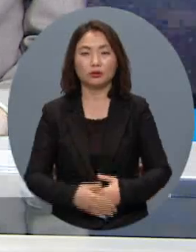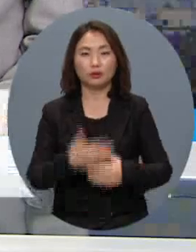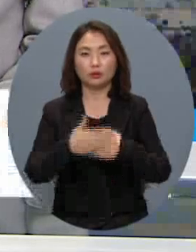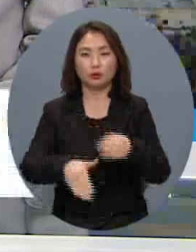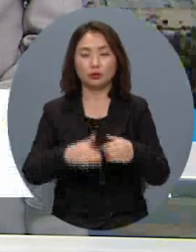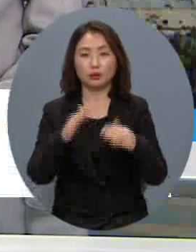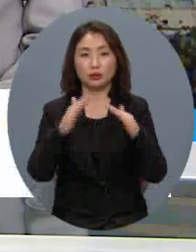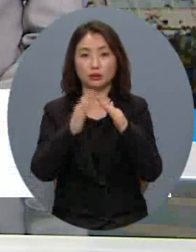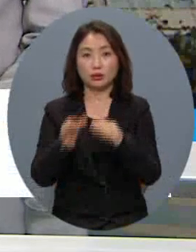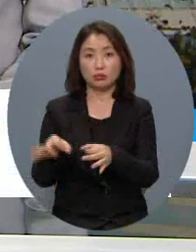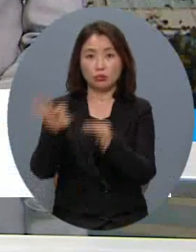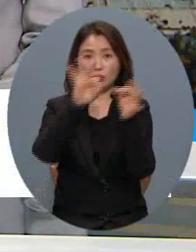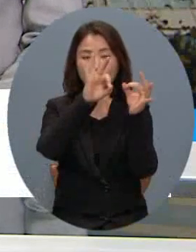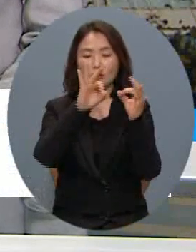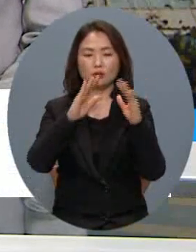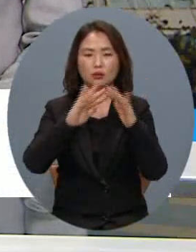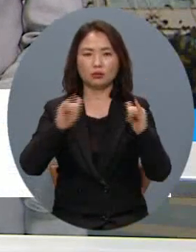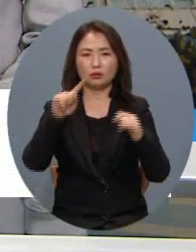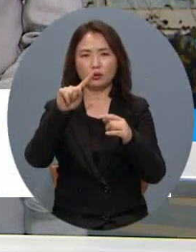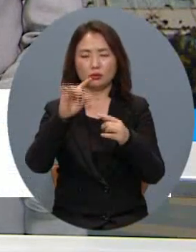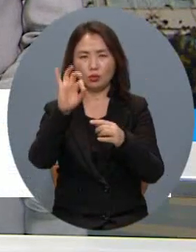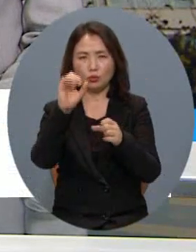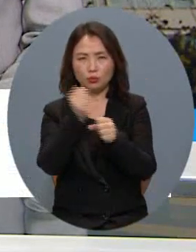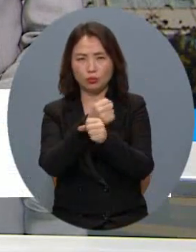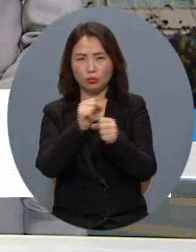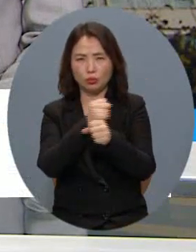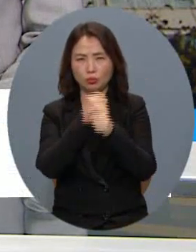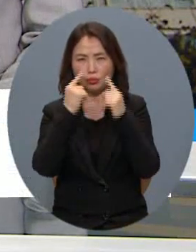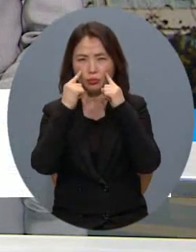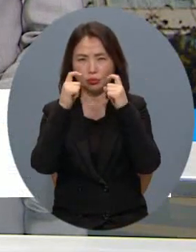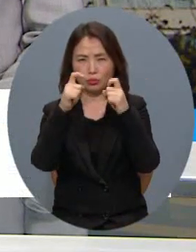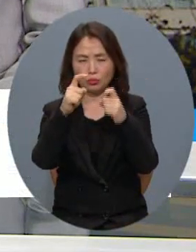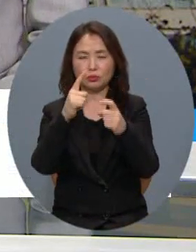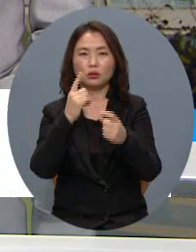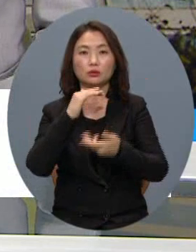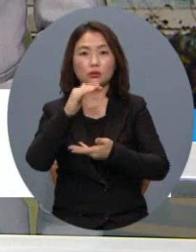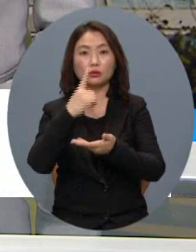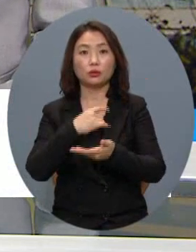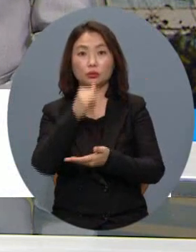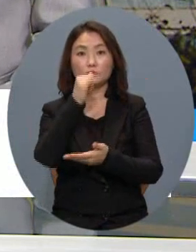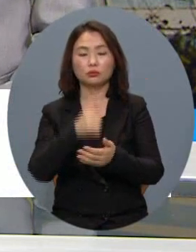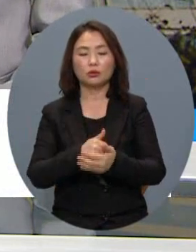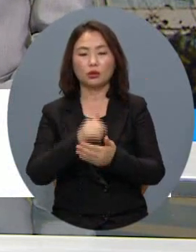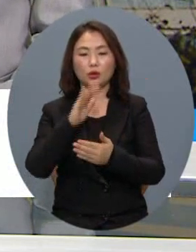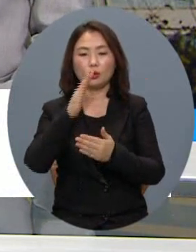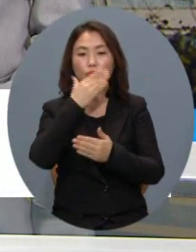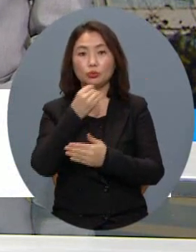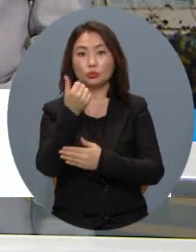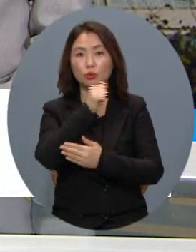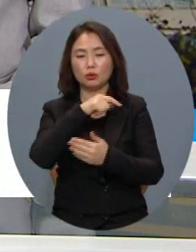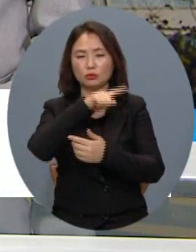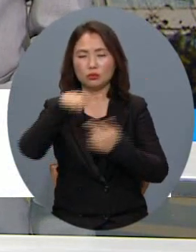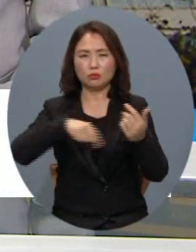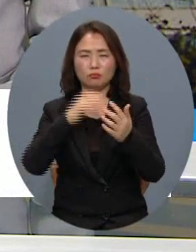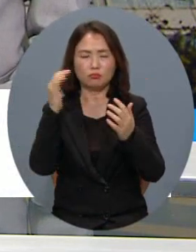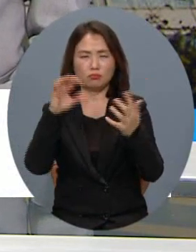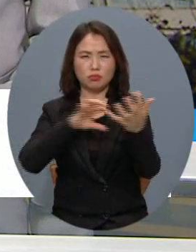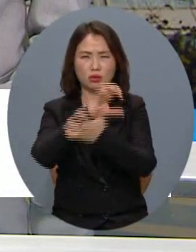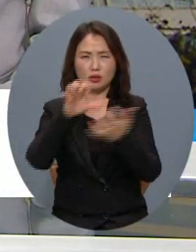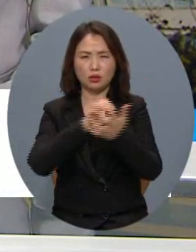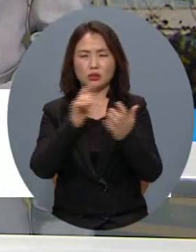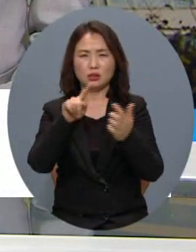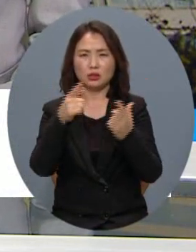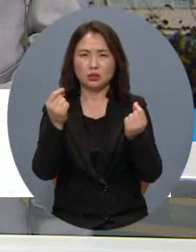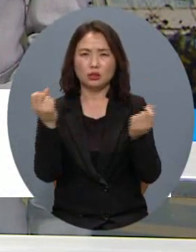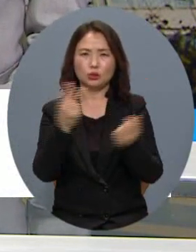대구 지역 집값이 오르면서 주민들이 담합을 벌이는 의혹이 있다는 소식 전해드렸는데요. 부동산 시장을 어지럽히는 일은 이뿐만이